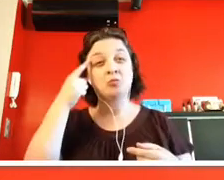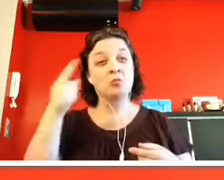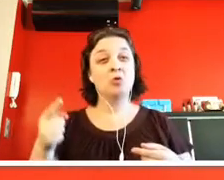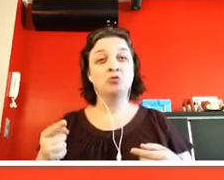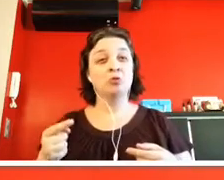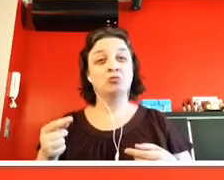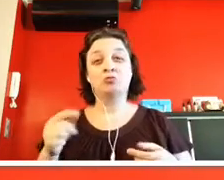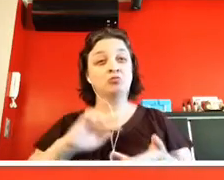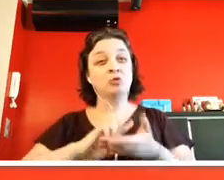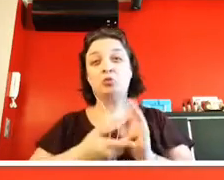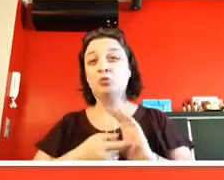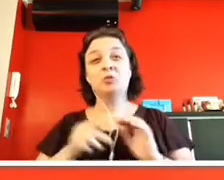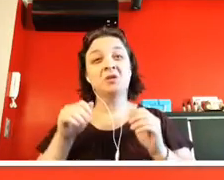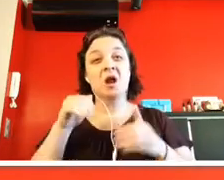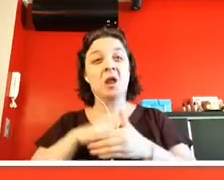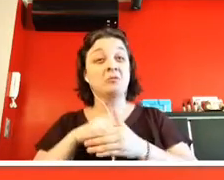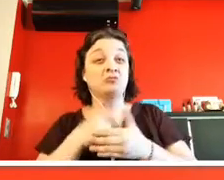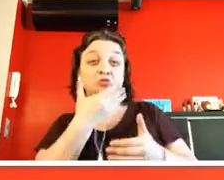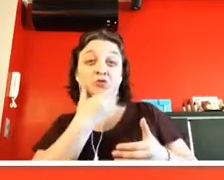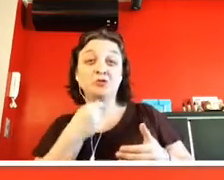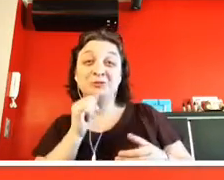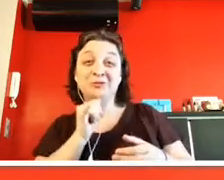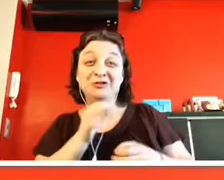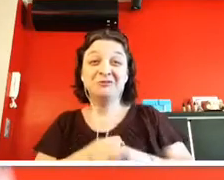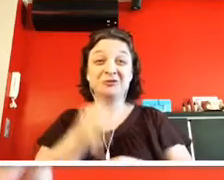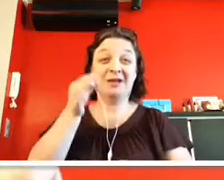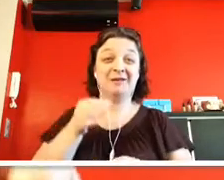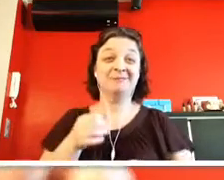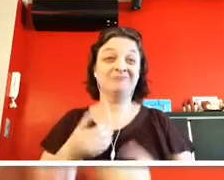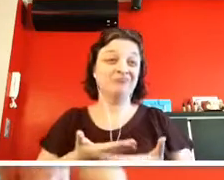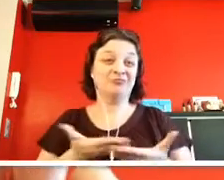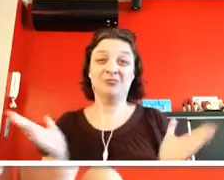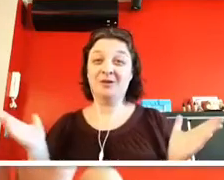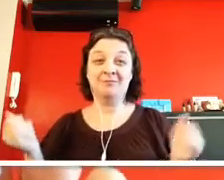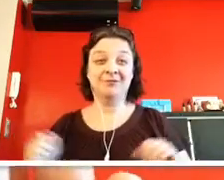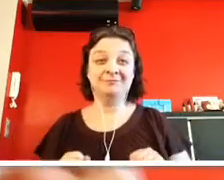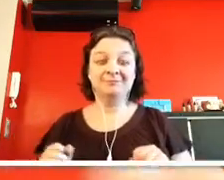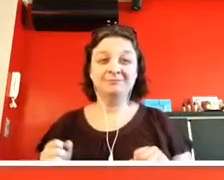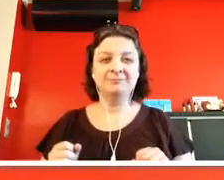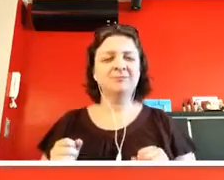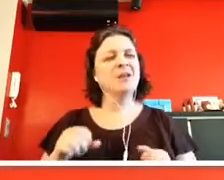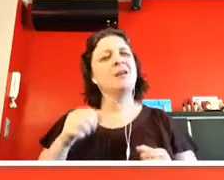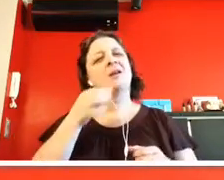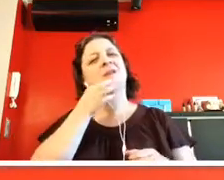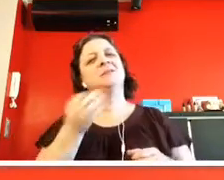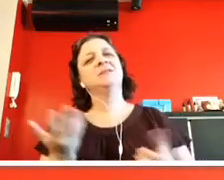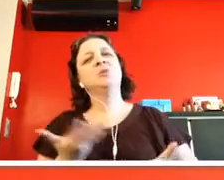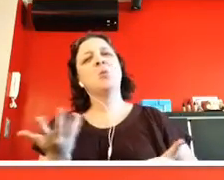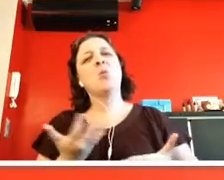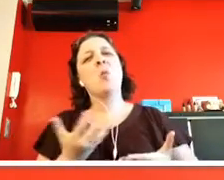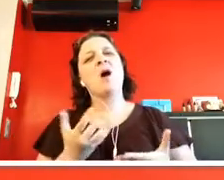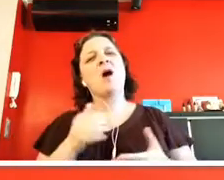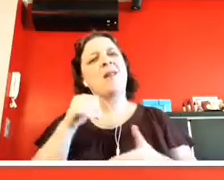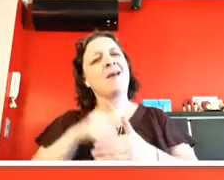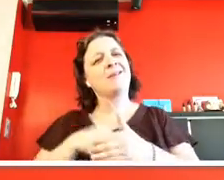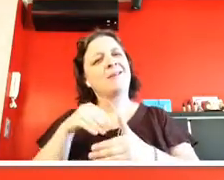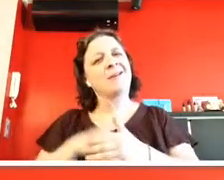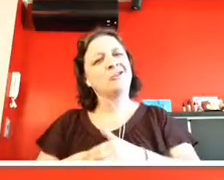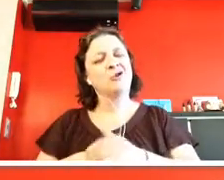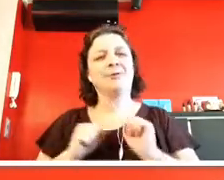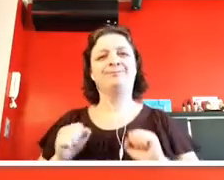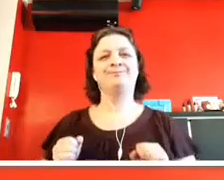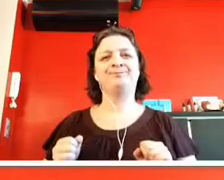voilà, hein. je pense que tout y est, voilà, jolie petite bouteille, voilà, toute simple. Donc, qu'est-ce qu'ils disent qu'il